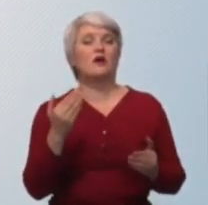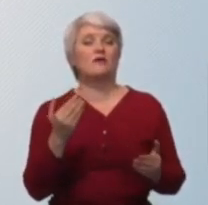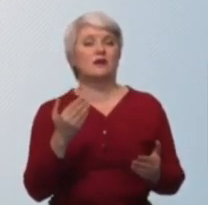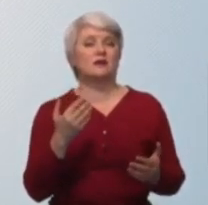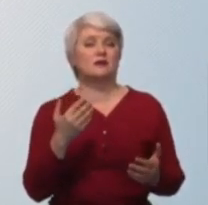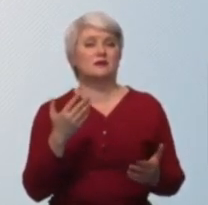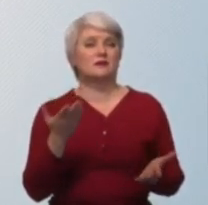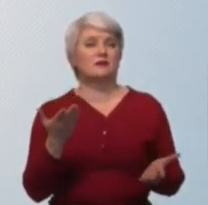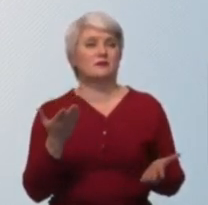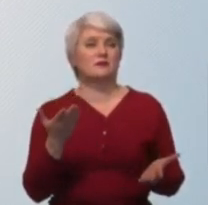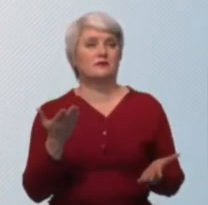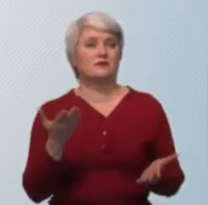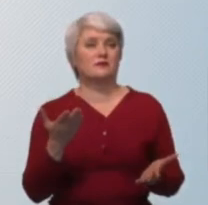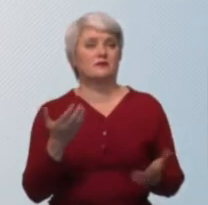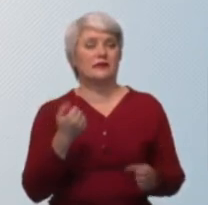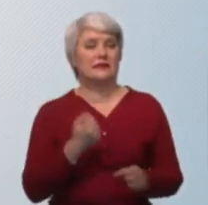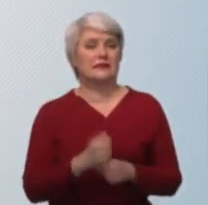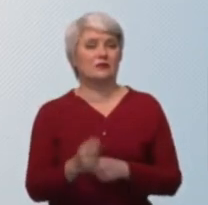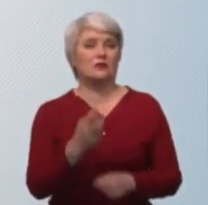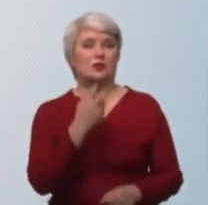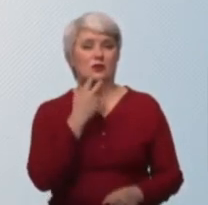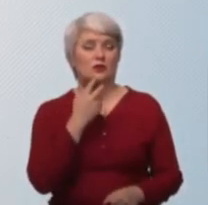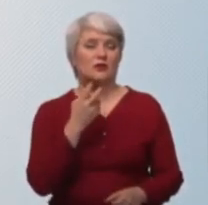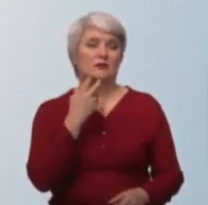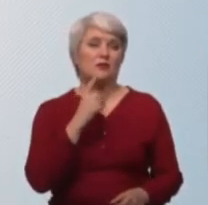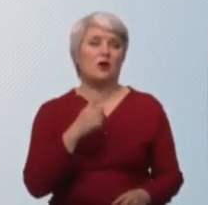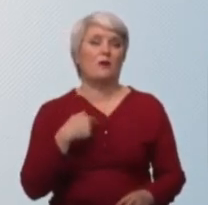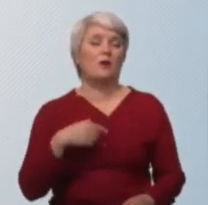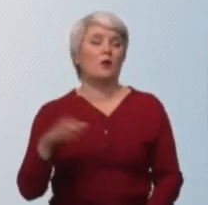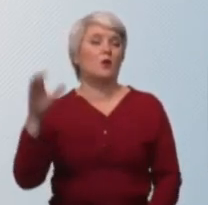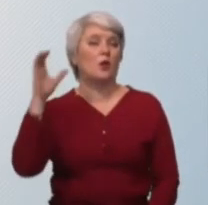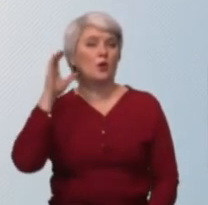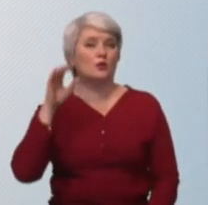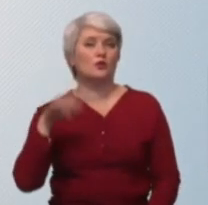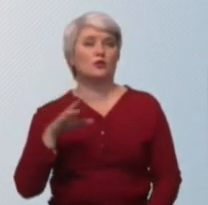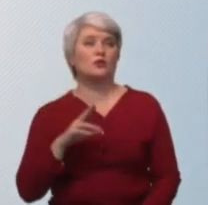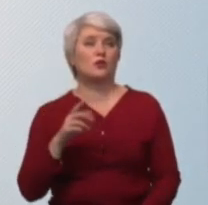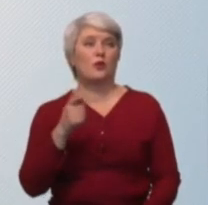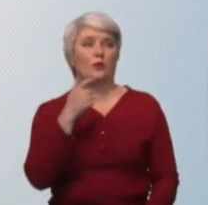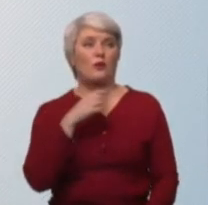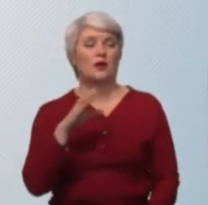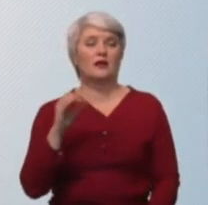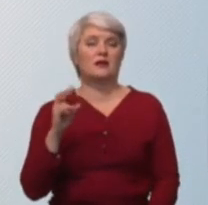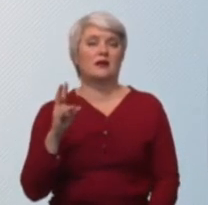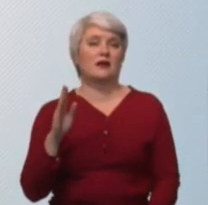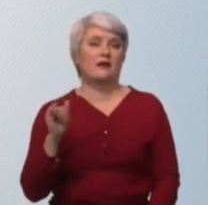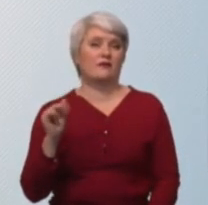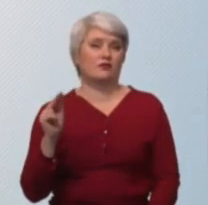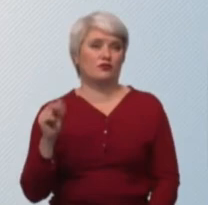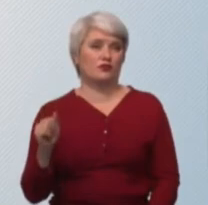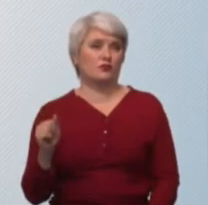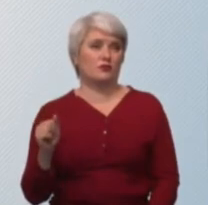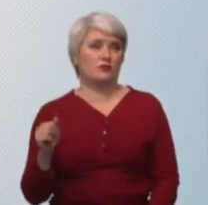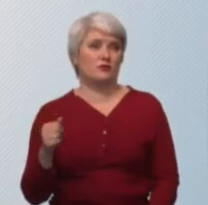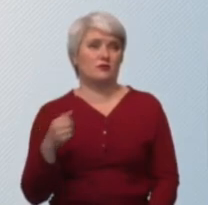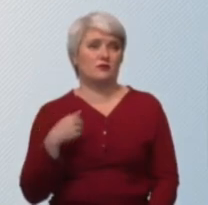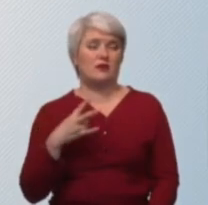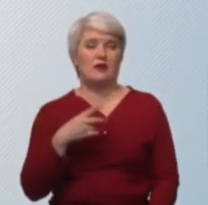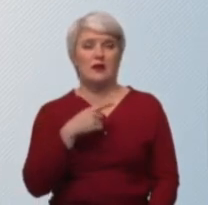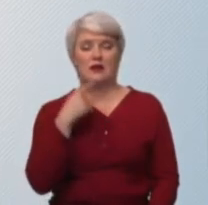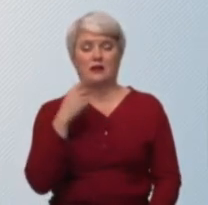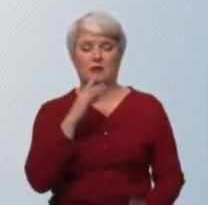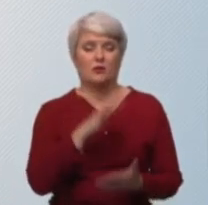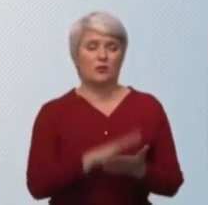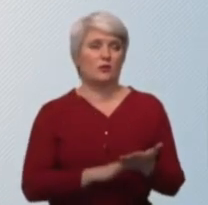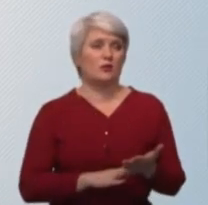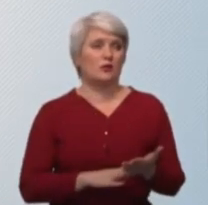вас змушує це робити? Розсмішило те, що ми дослухалися до пана Сінкевича. Я на русском, прошу